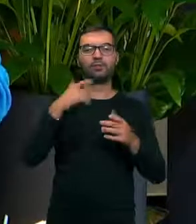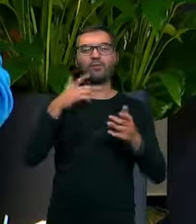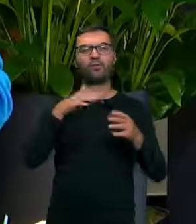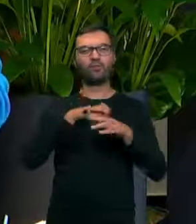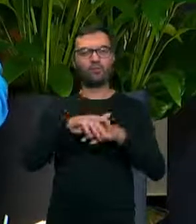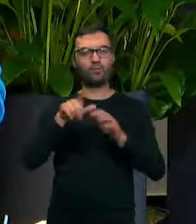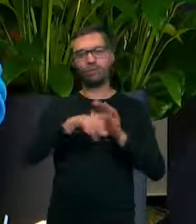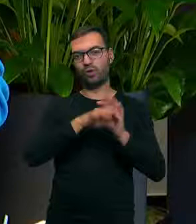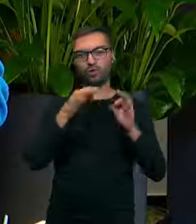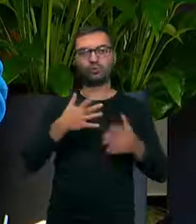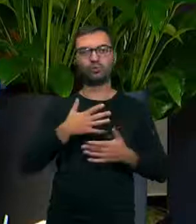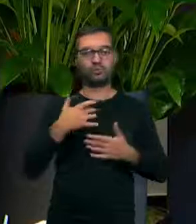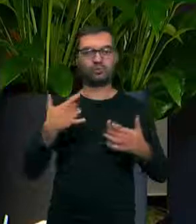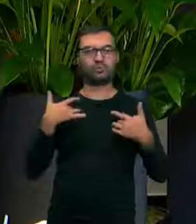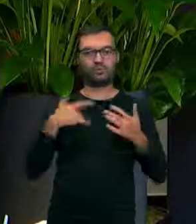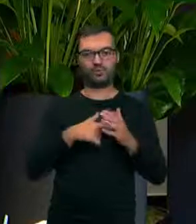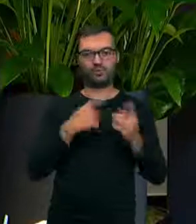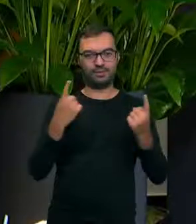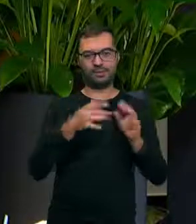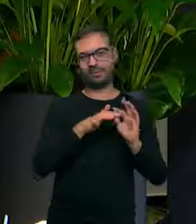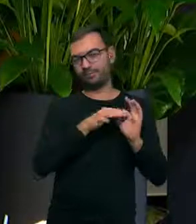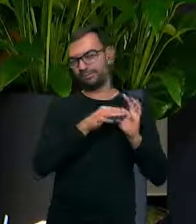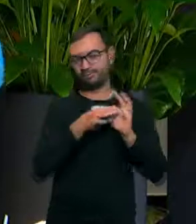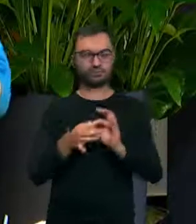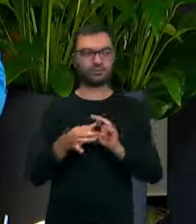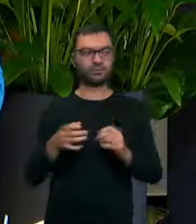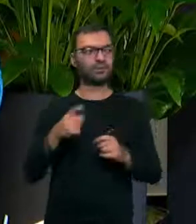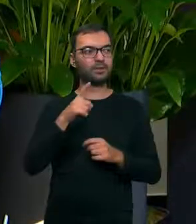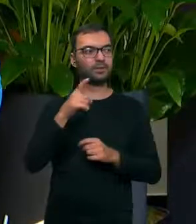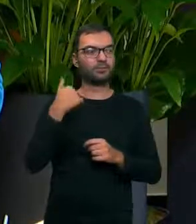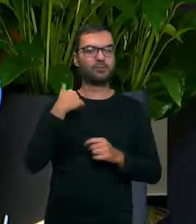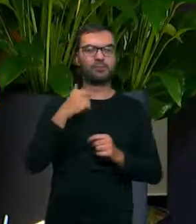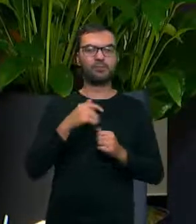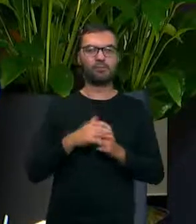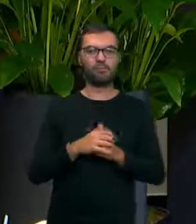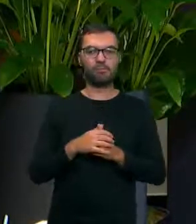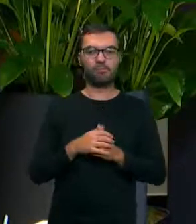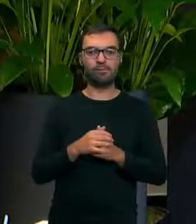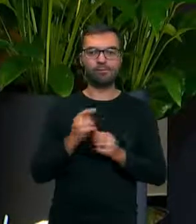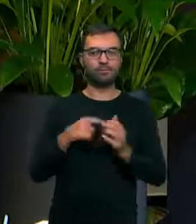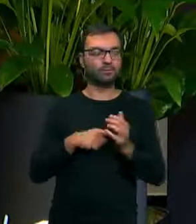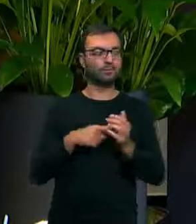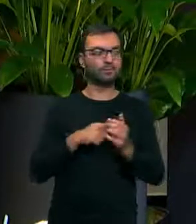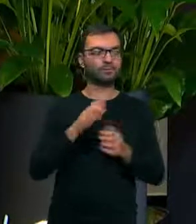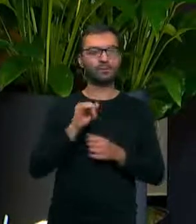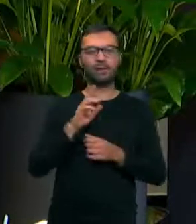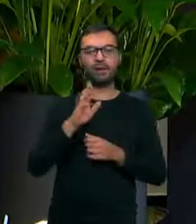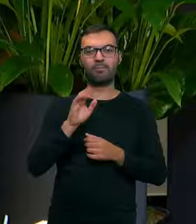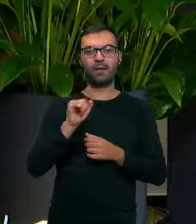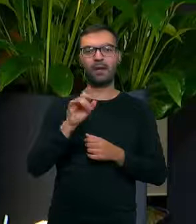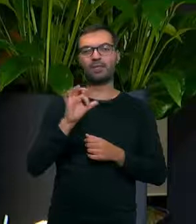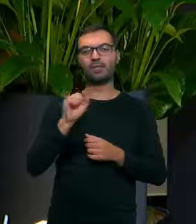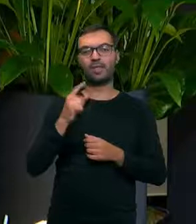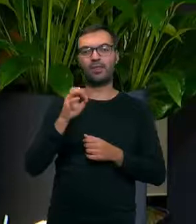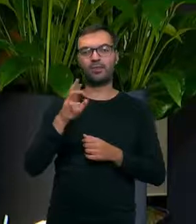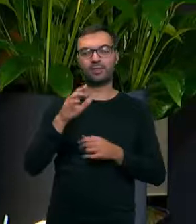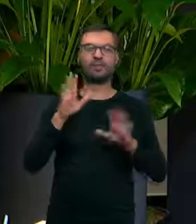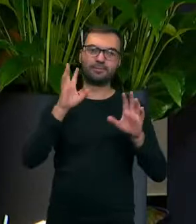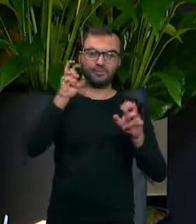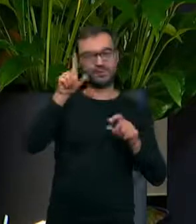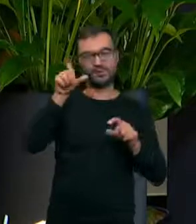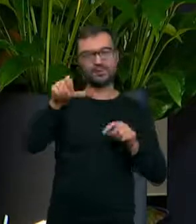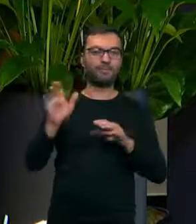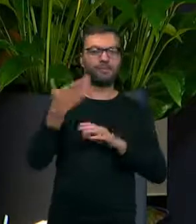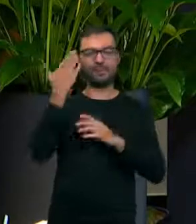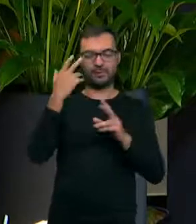skutki tej sprawy odczuwają. Pan usłyszał takie wezwanie w słowach Barbary Sadowskiej. Proszę nam trochę o tym